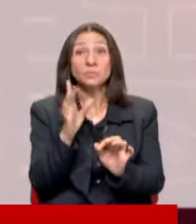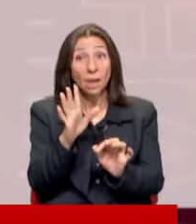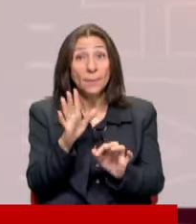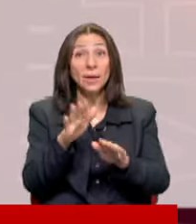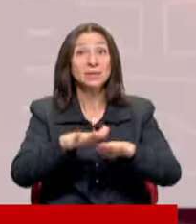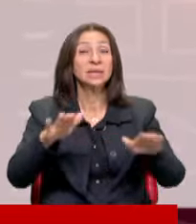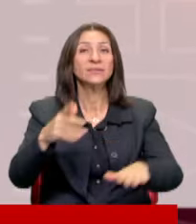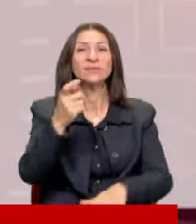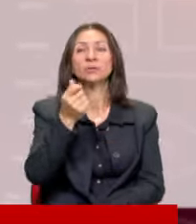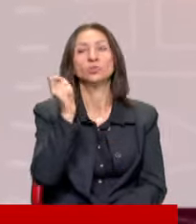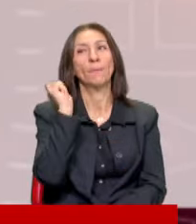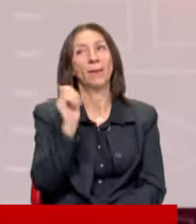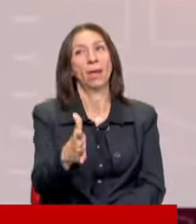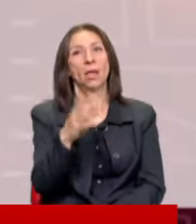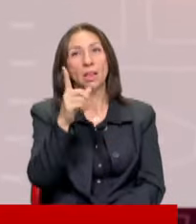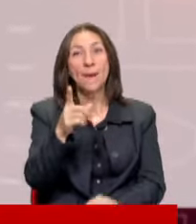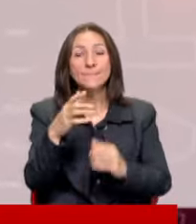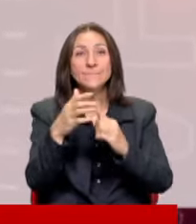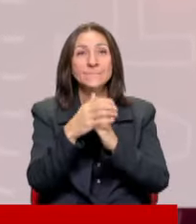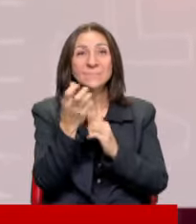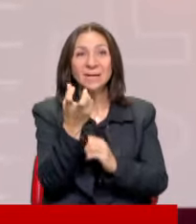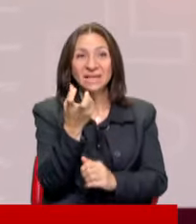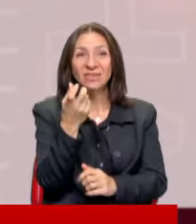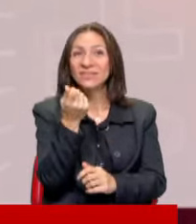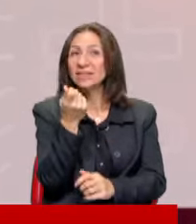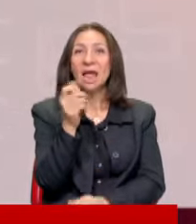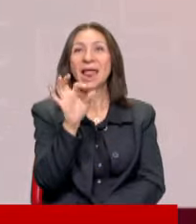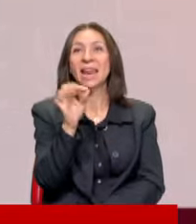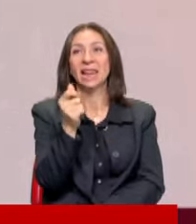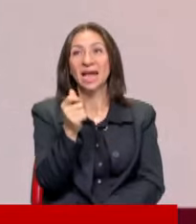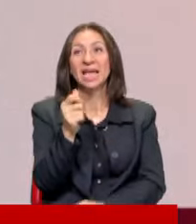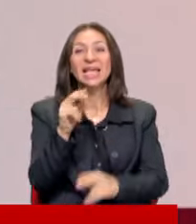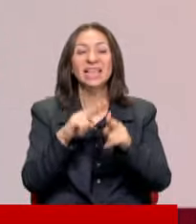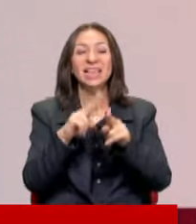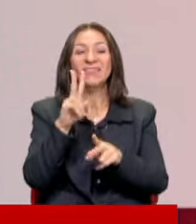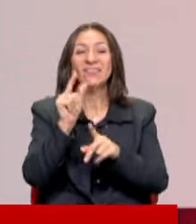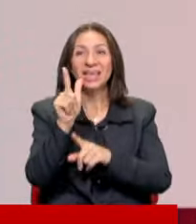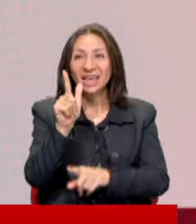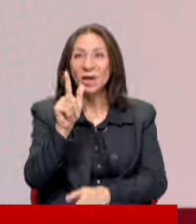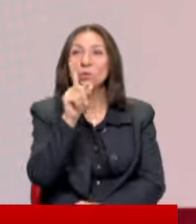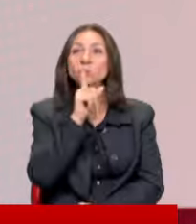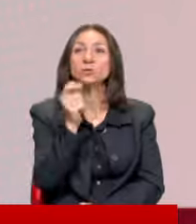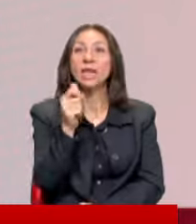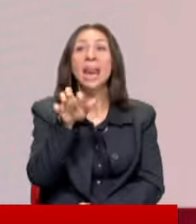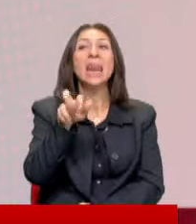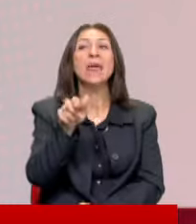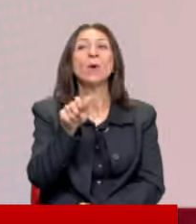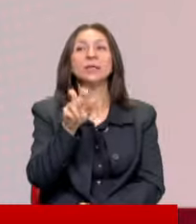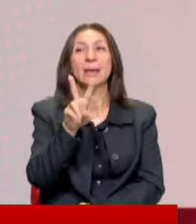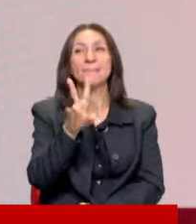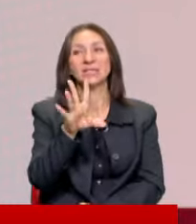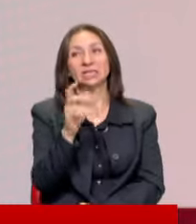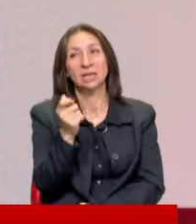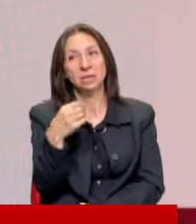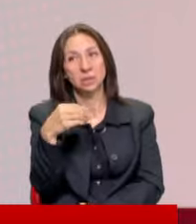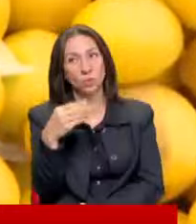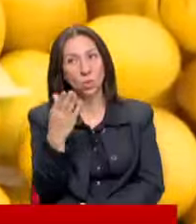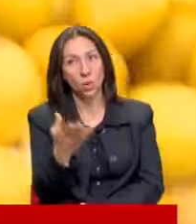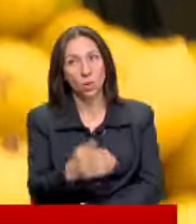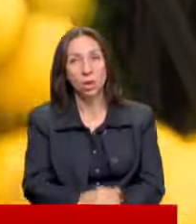tezgahta fiyatları çok yüksek mandalinanın kilosu 50 liraya kivinin kilosu 100 L limons 25 liraya